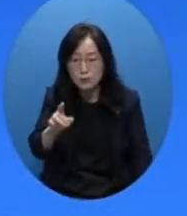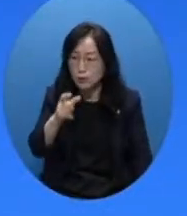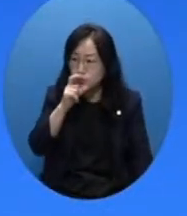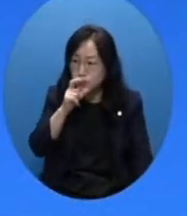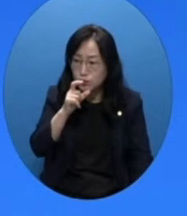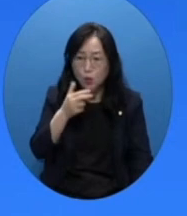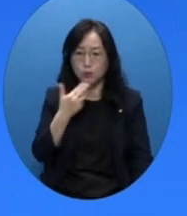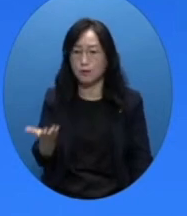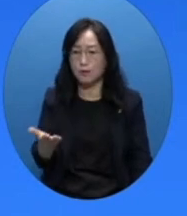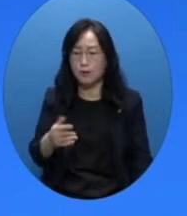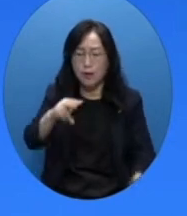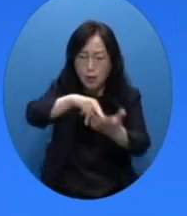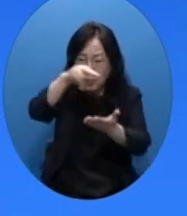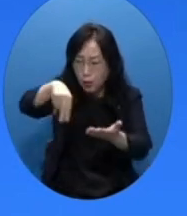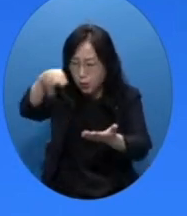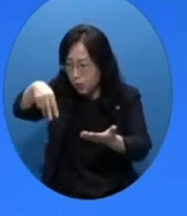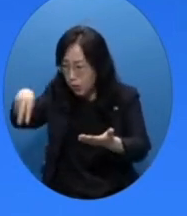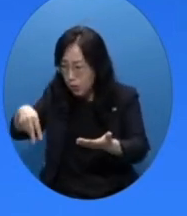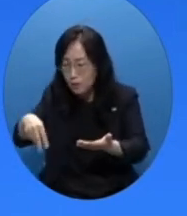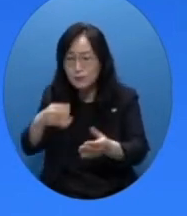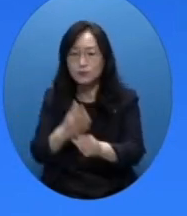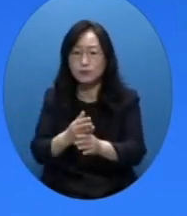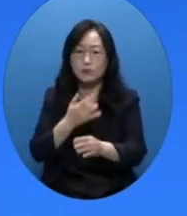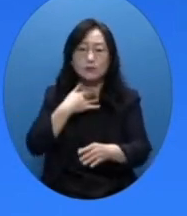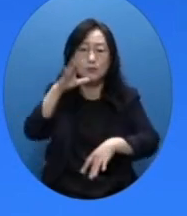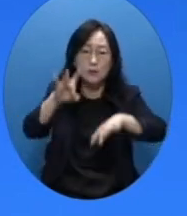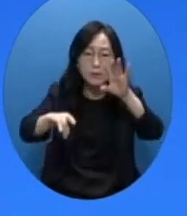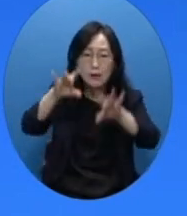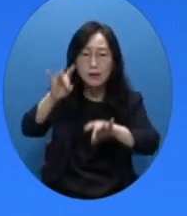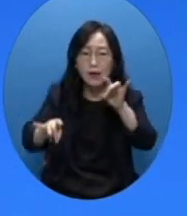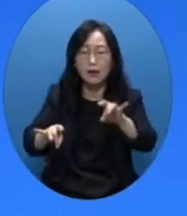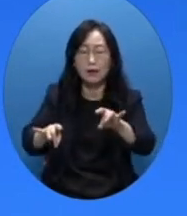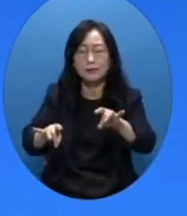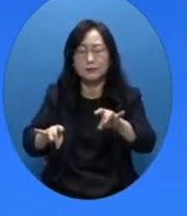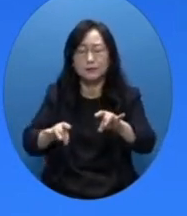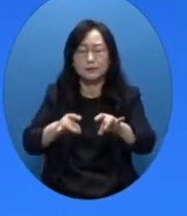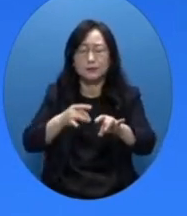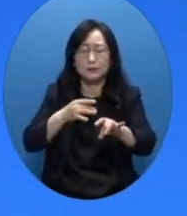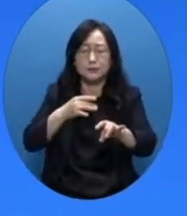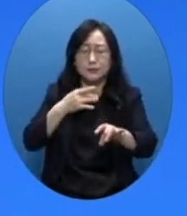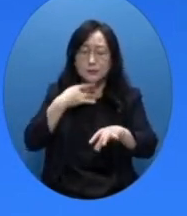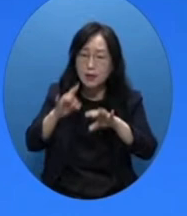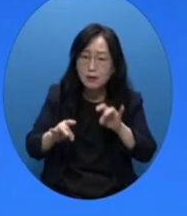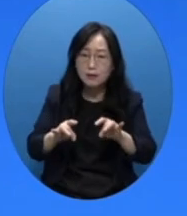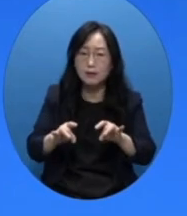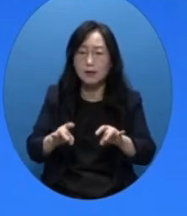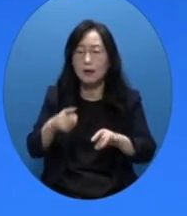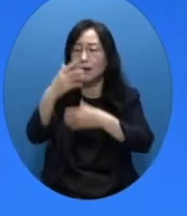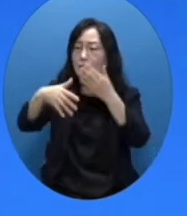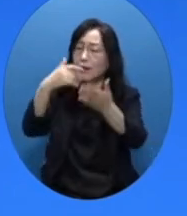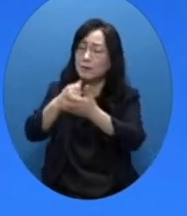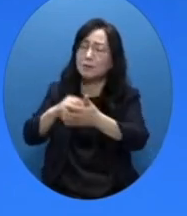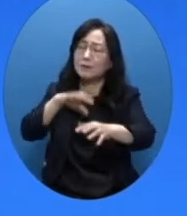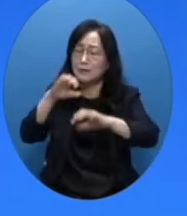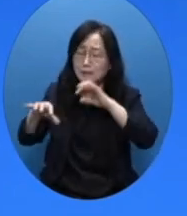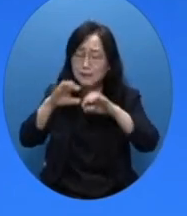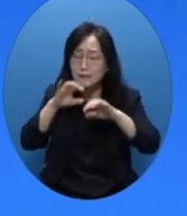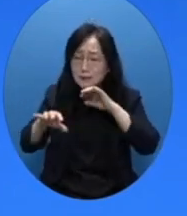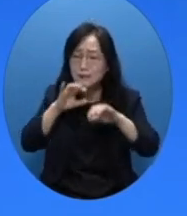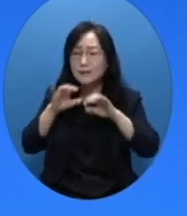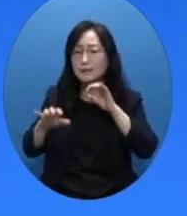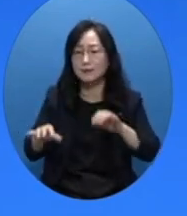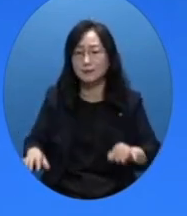못해서 방황했습니다. 목이 말라 갈급해서 저들이 하나님 앞에 원망도 하고 불평도 하면서